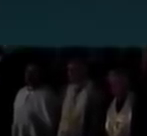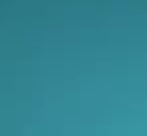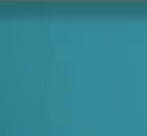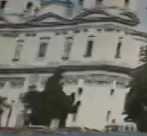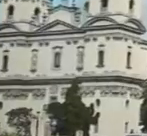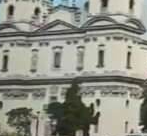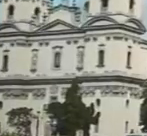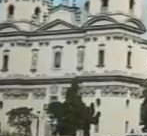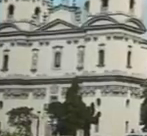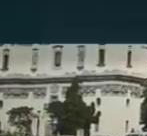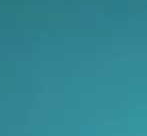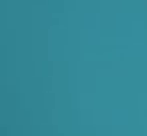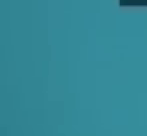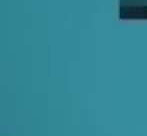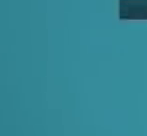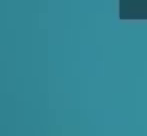Музика